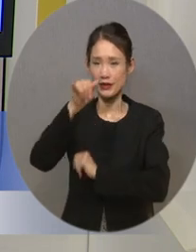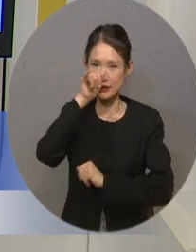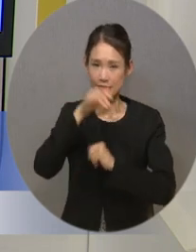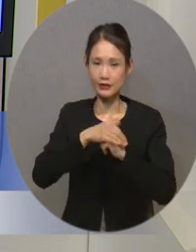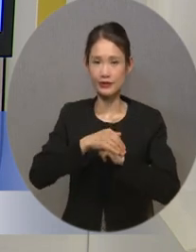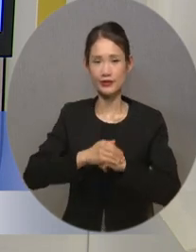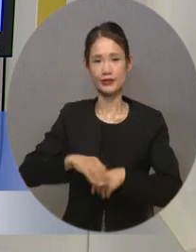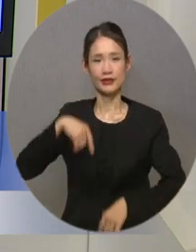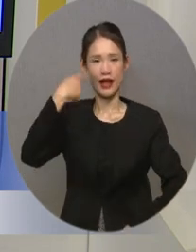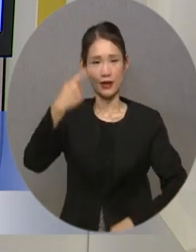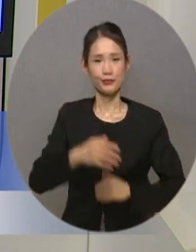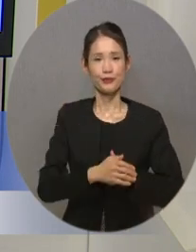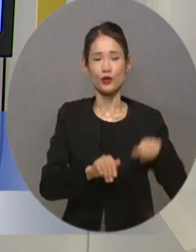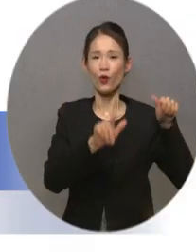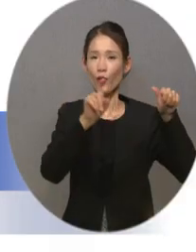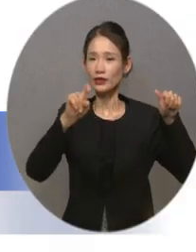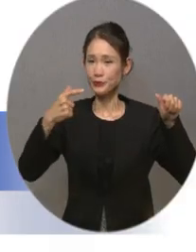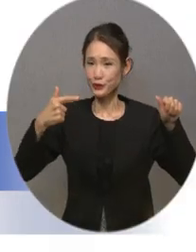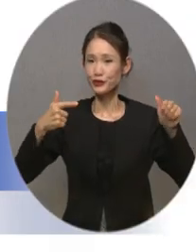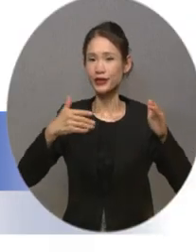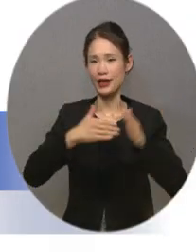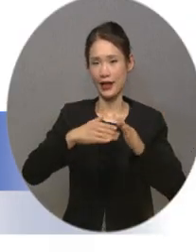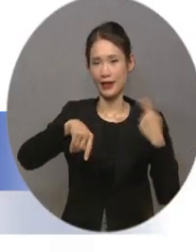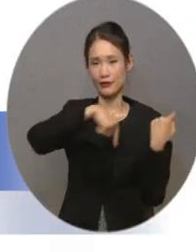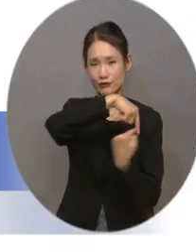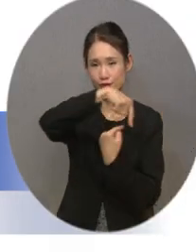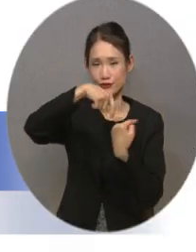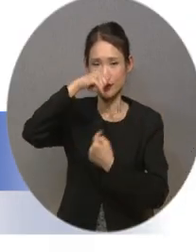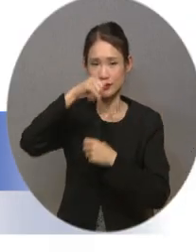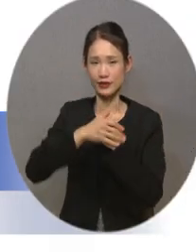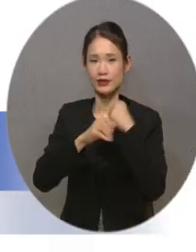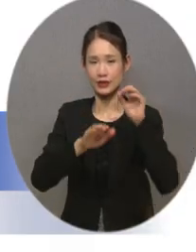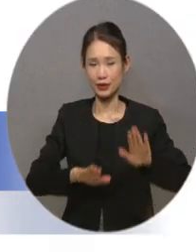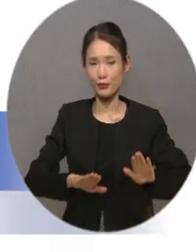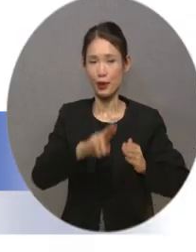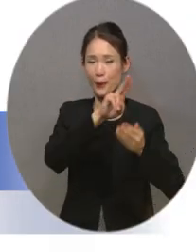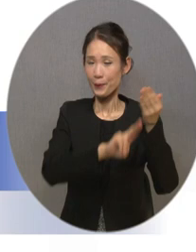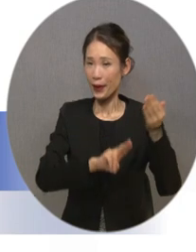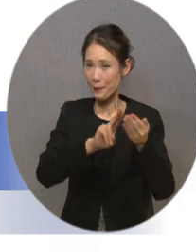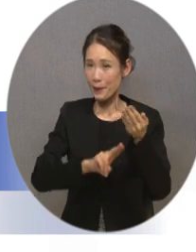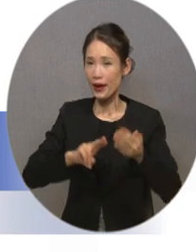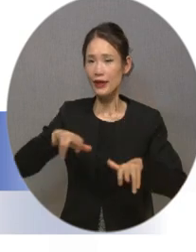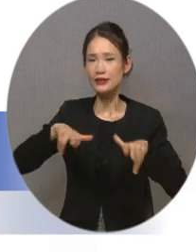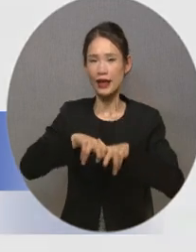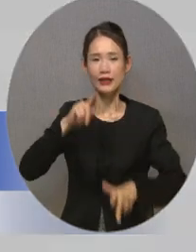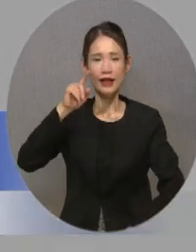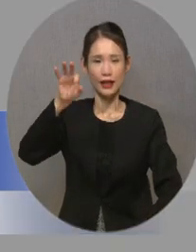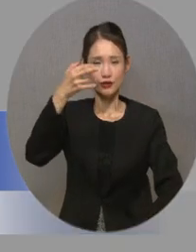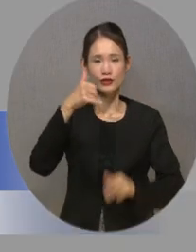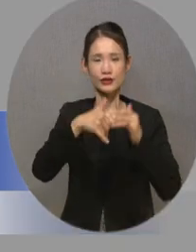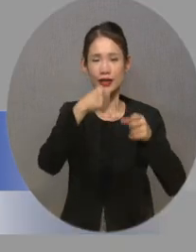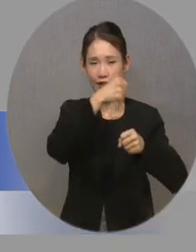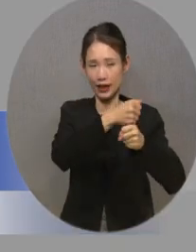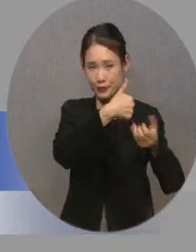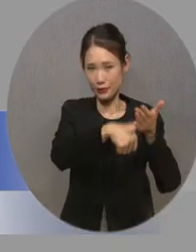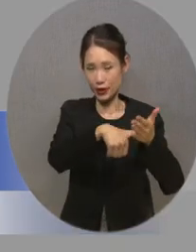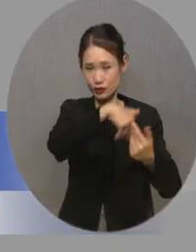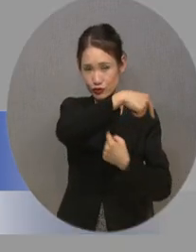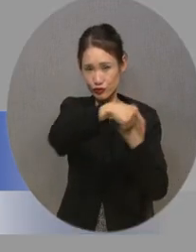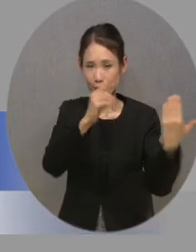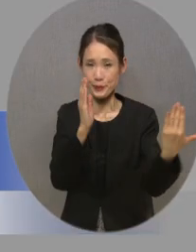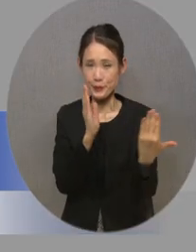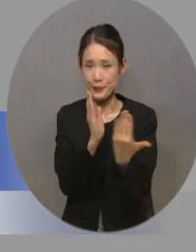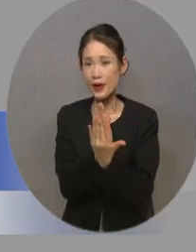다음 달 16일까지 운영합니다 특히 근본 판매는 장애 예술인 창작물 우선 구매 제도 시행에 맞춰